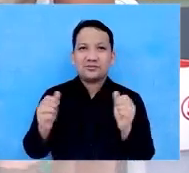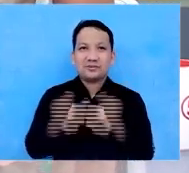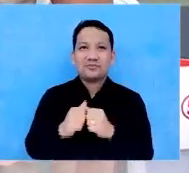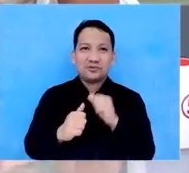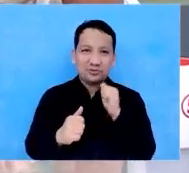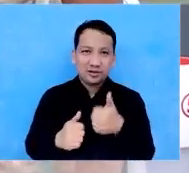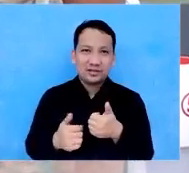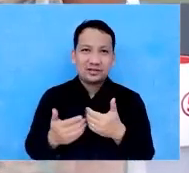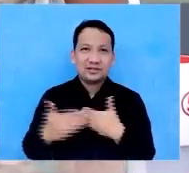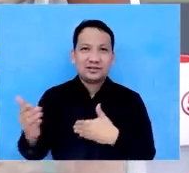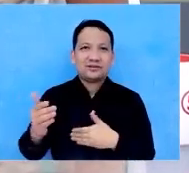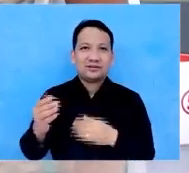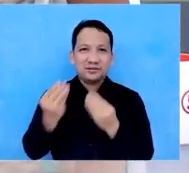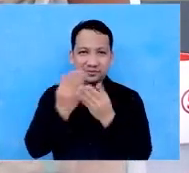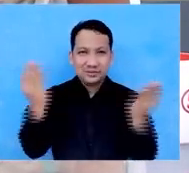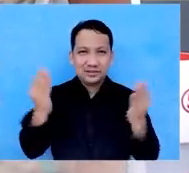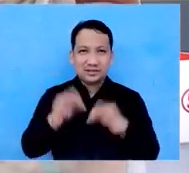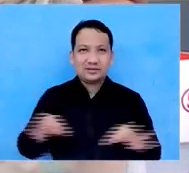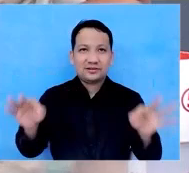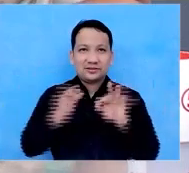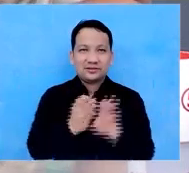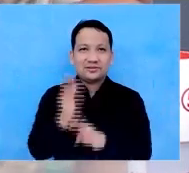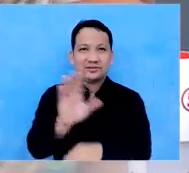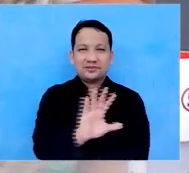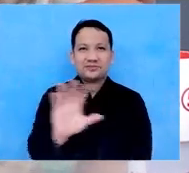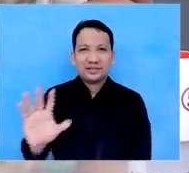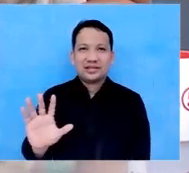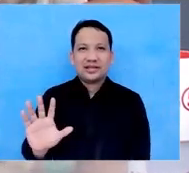ulit bukas sa paghatid ng mga balita diretso mula